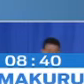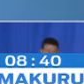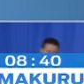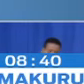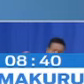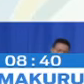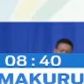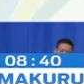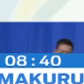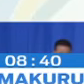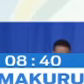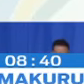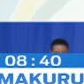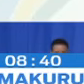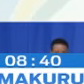ku